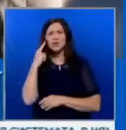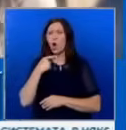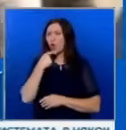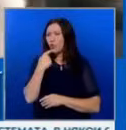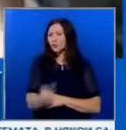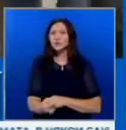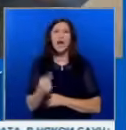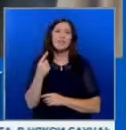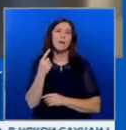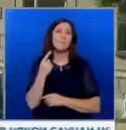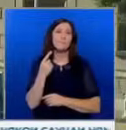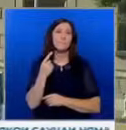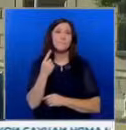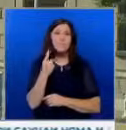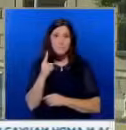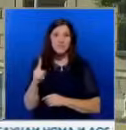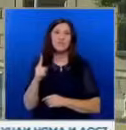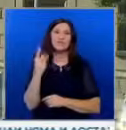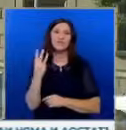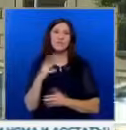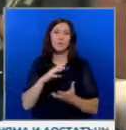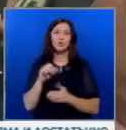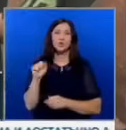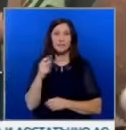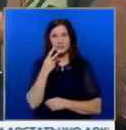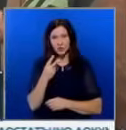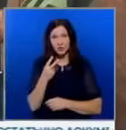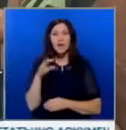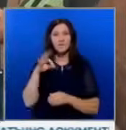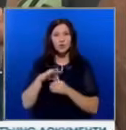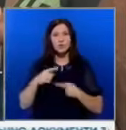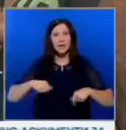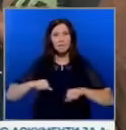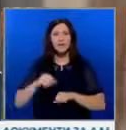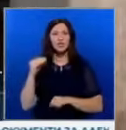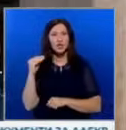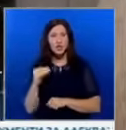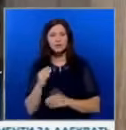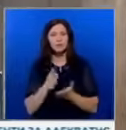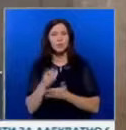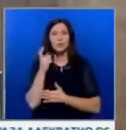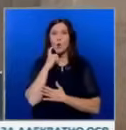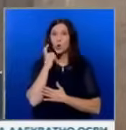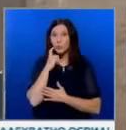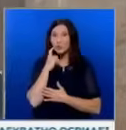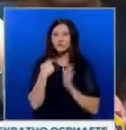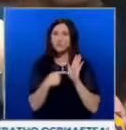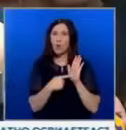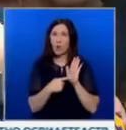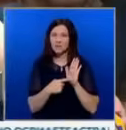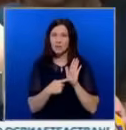на първите три политически формации. Вижте още. Вотът за кабинета Желязков според Бойко Борисов